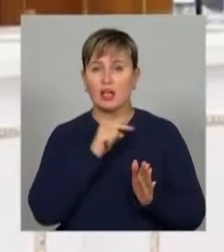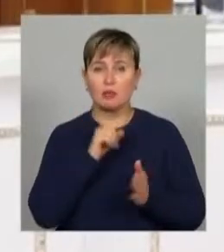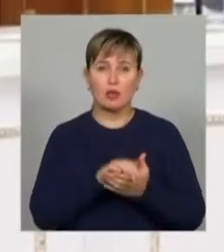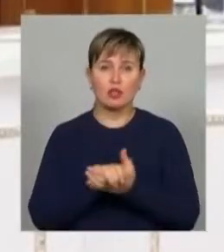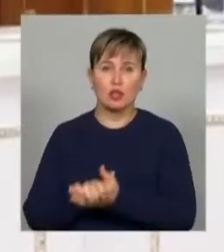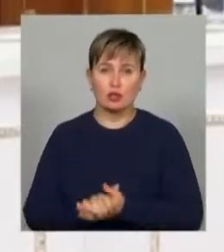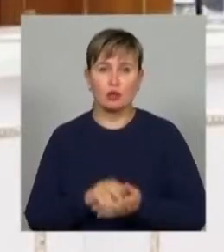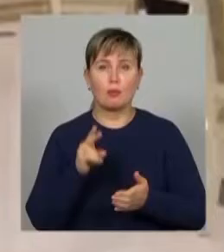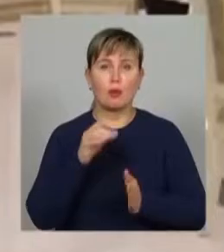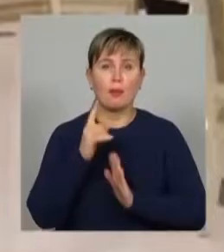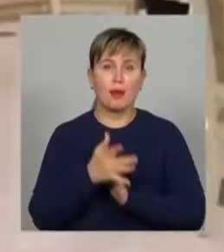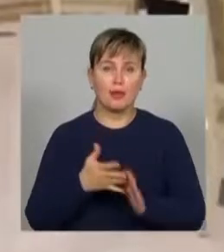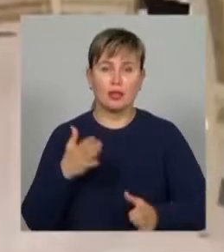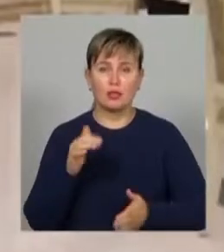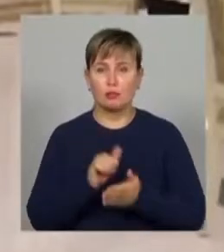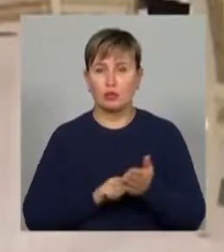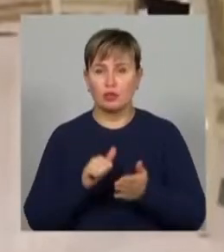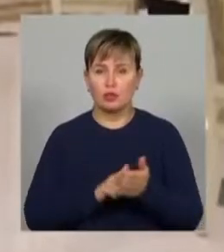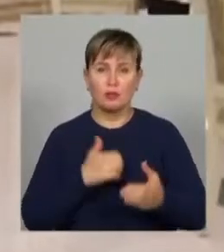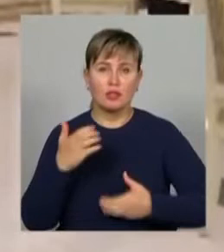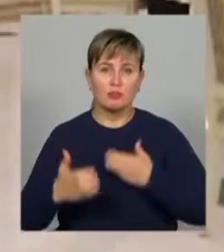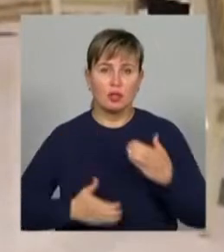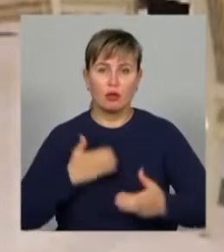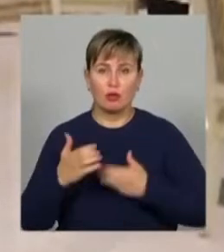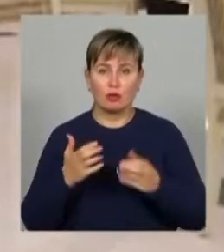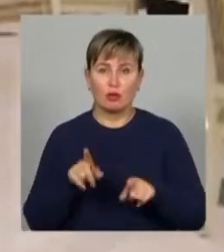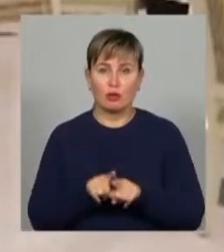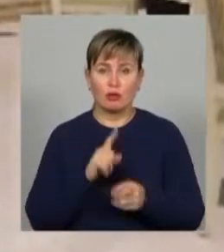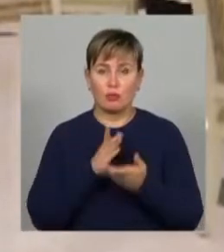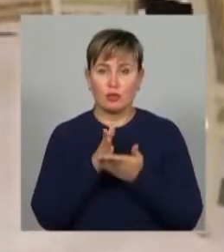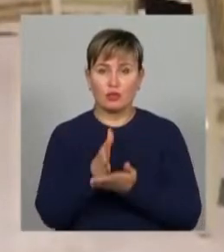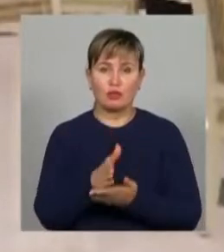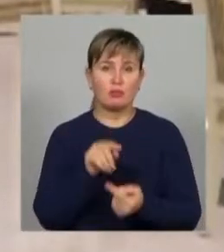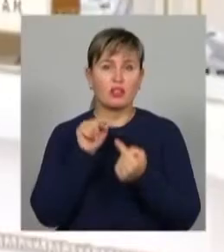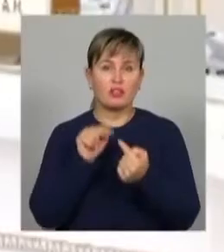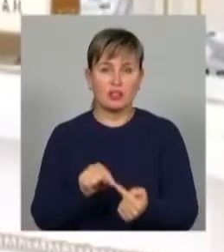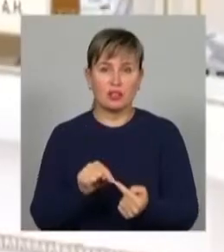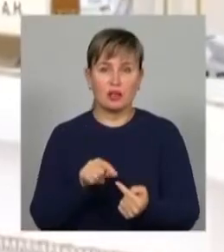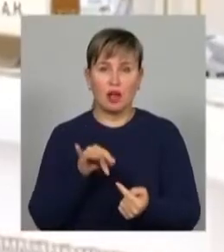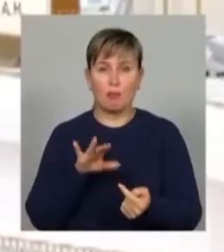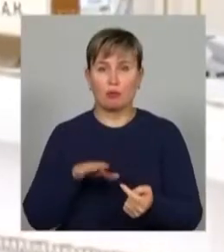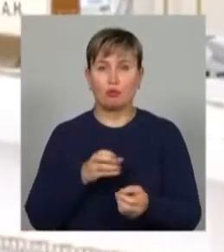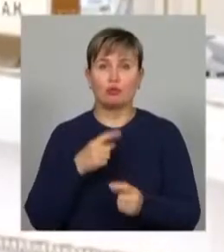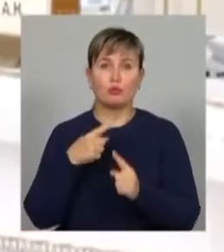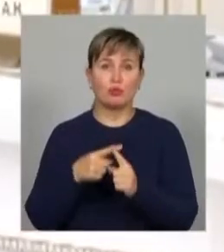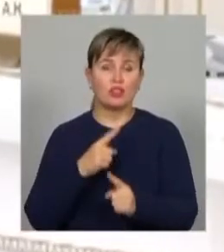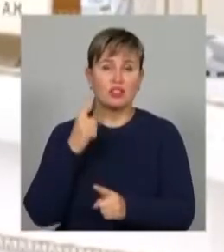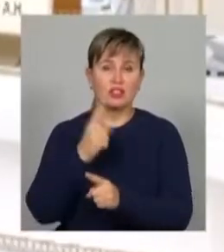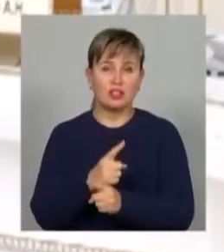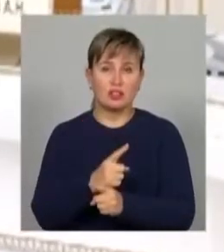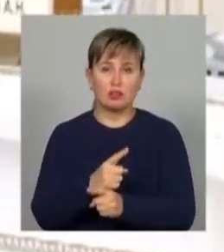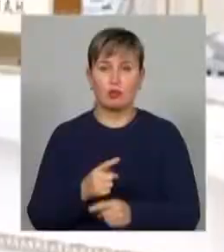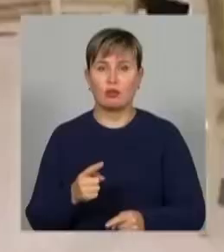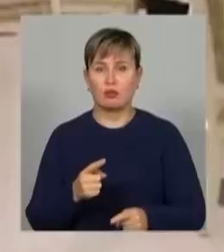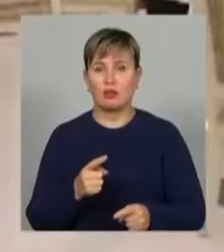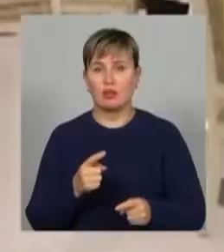понятным причинам беспокоит усиление политического противостояния, а вслед за ним санкционного конфликта. Все